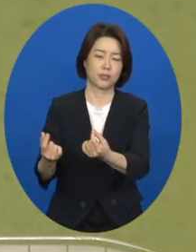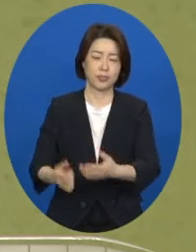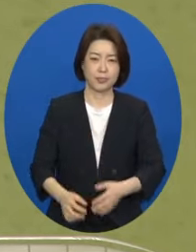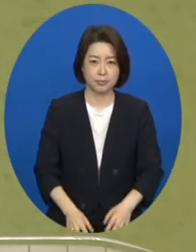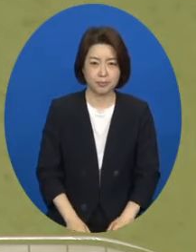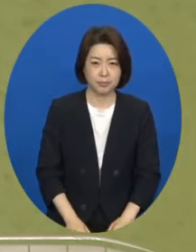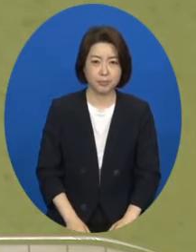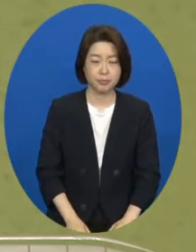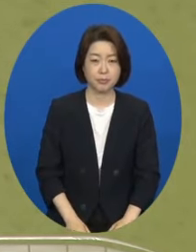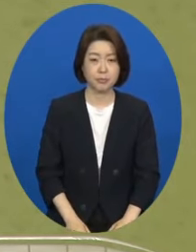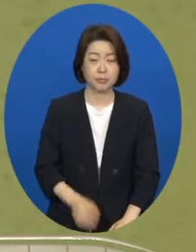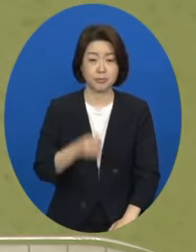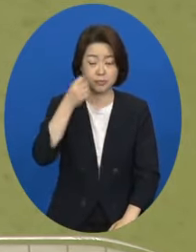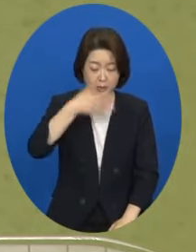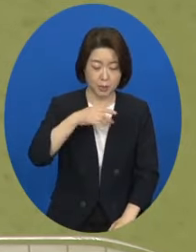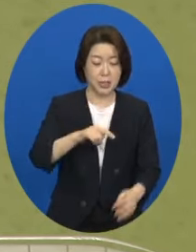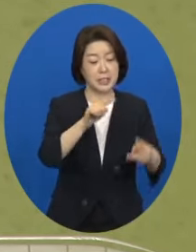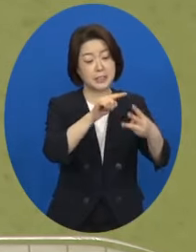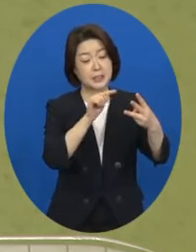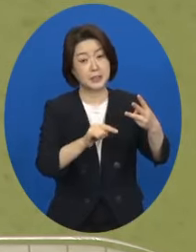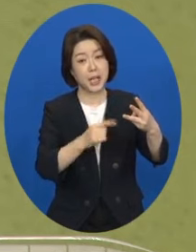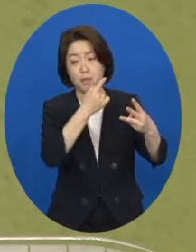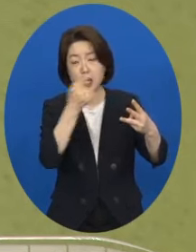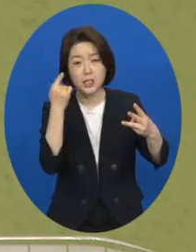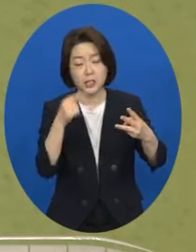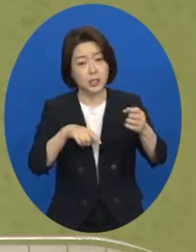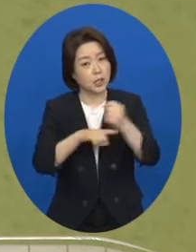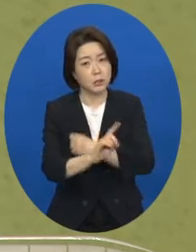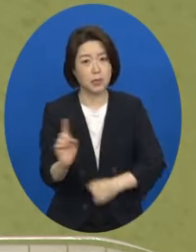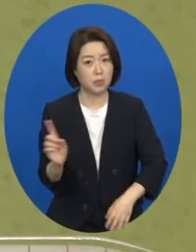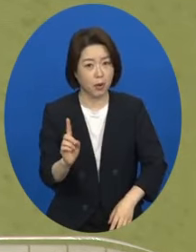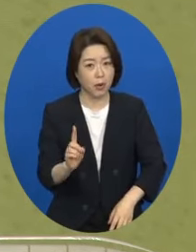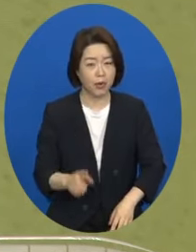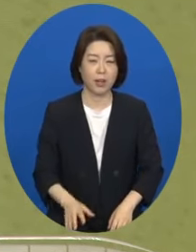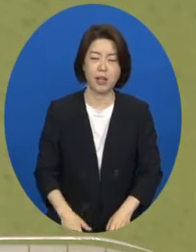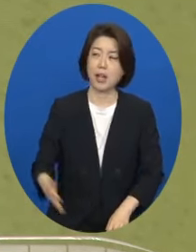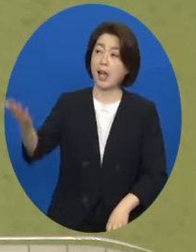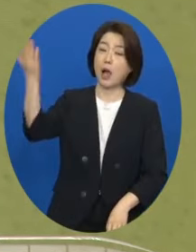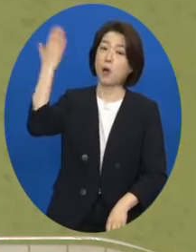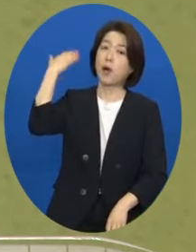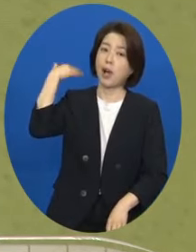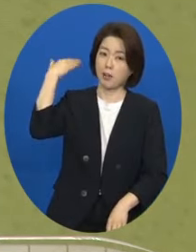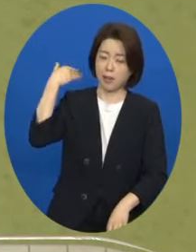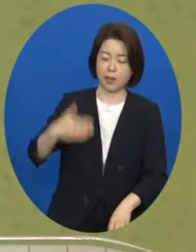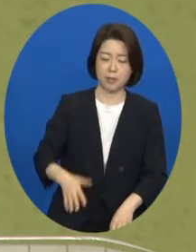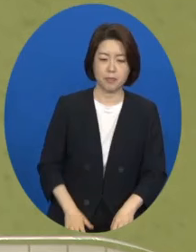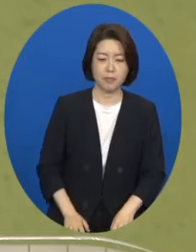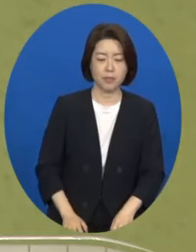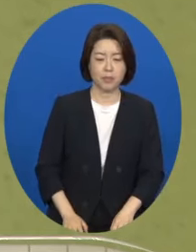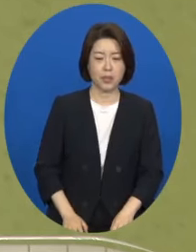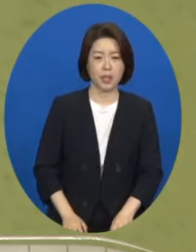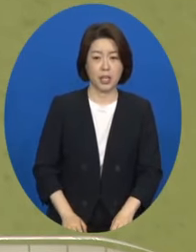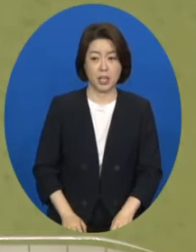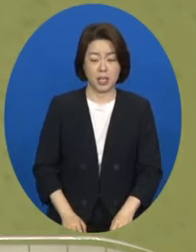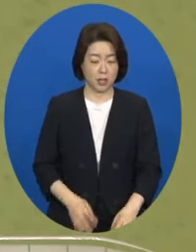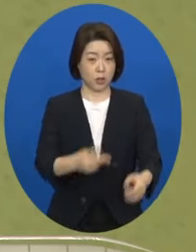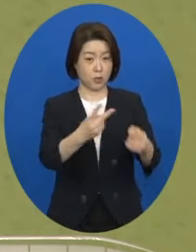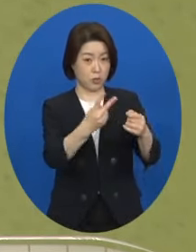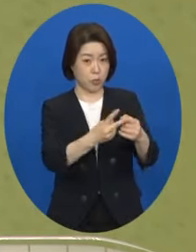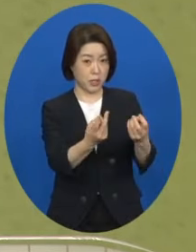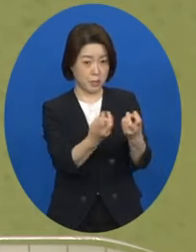어찌되었든 이 세 가지 증표가 의미하는 것이 무엇이냐, 우리가 과거에 차선을 선택했다 할지라도,